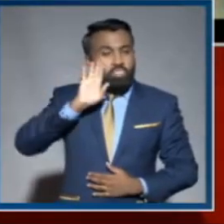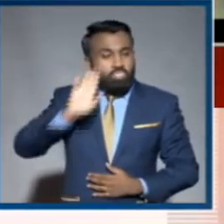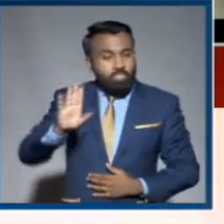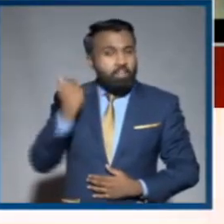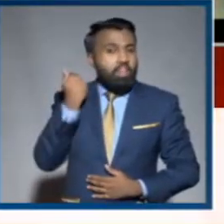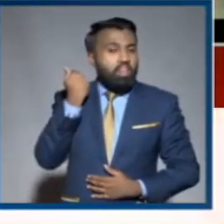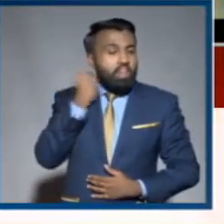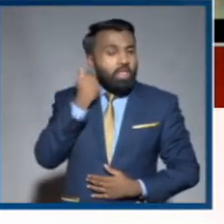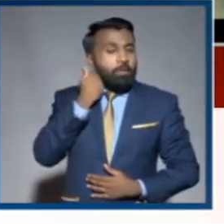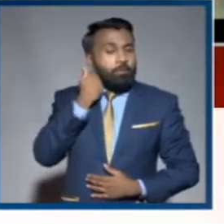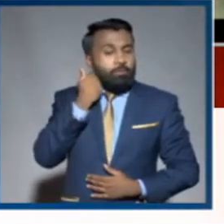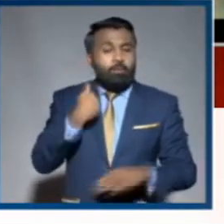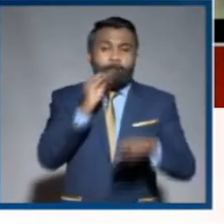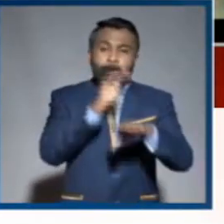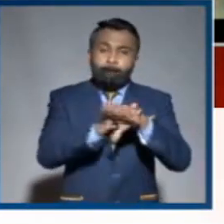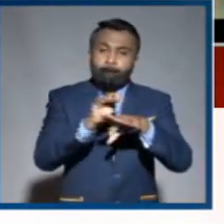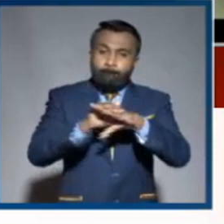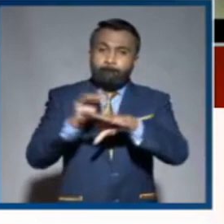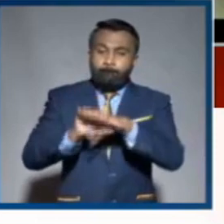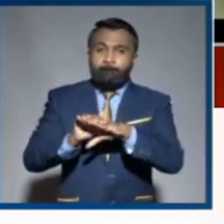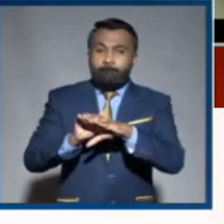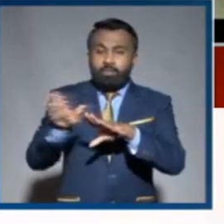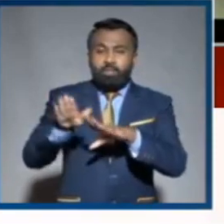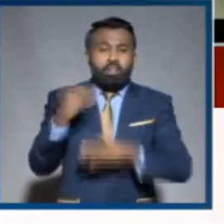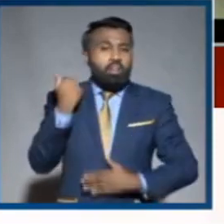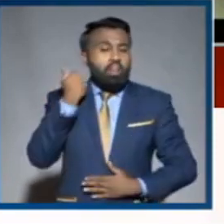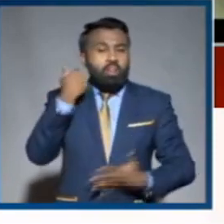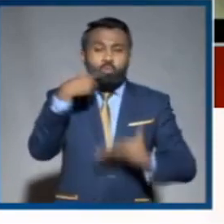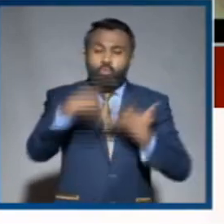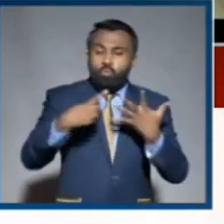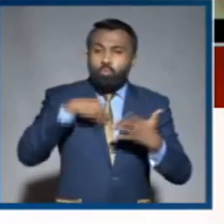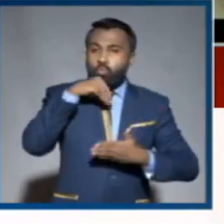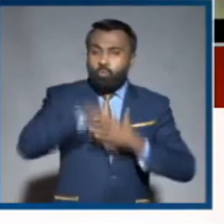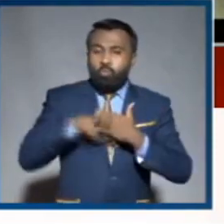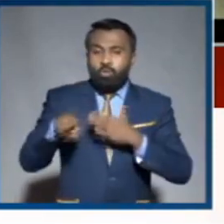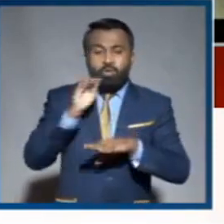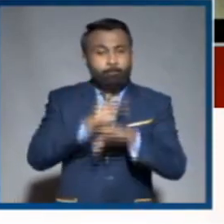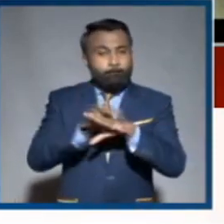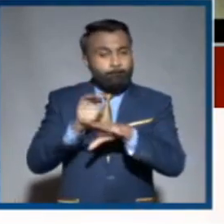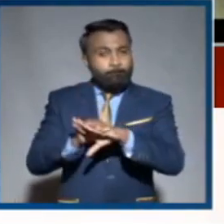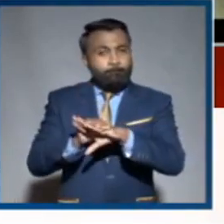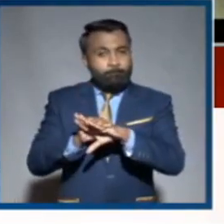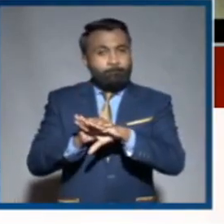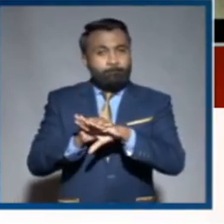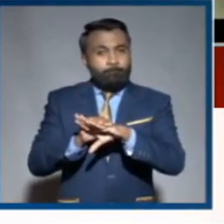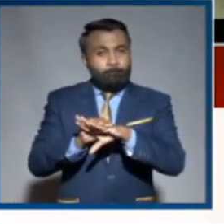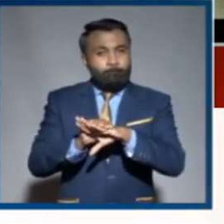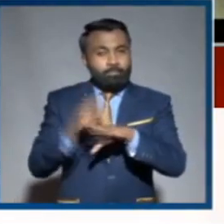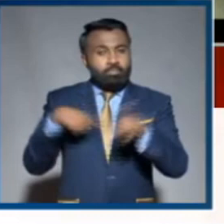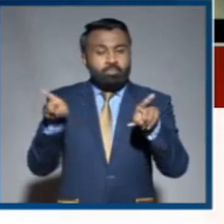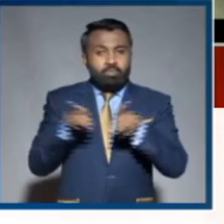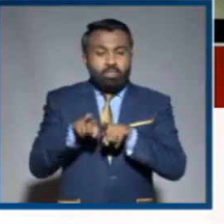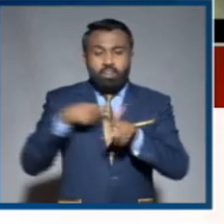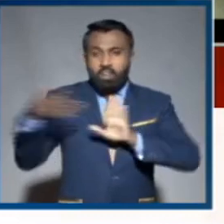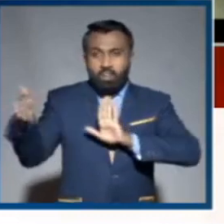තාම රෝගීන් පොසිටිව් වෙවි එනවා ඒ රෝග ලක්ෂණ ඇති වෙලා PCR පරීක්ෂණ එහෙම නැත්නම් ඒ අයට අමතරව ඒගොල්ලොන්ව ළඟින් ආශ්‍රය